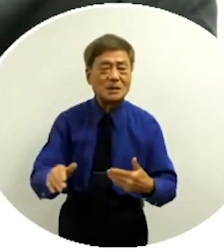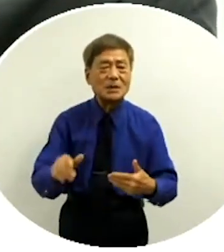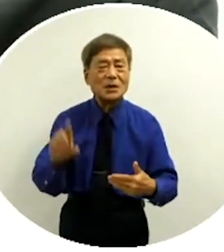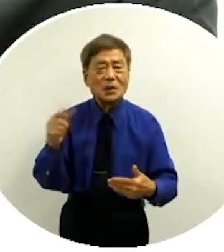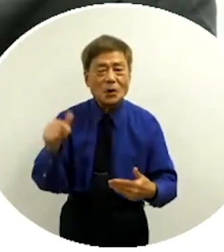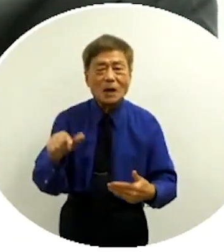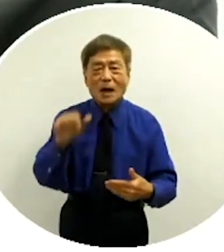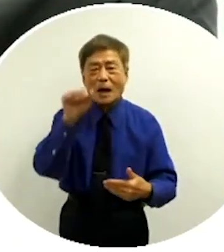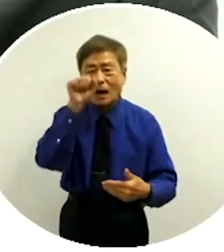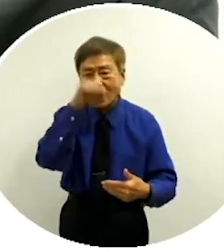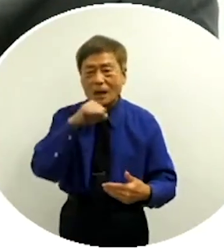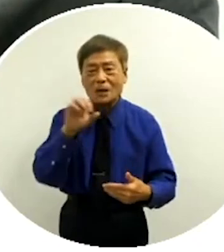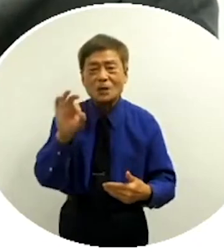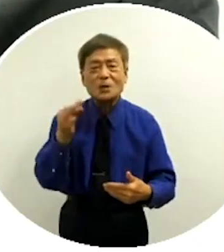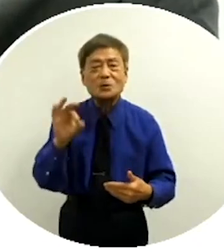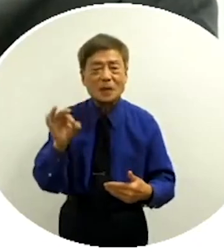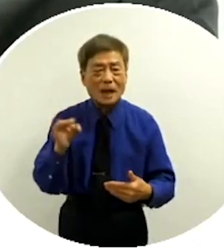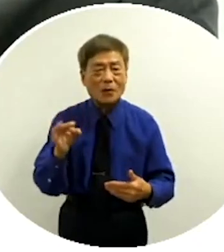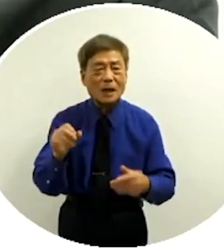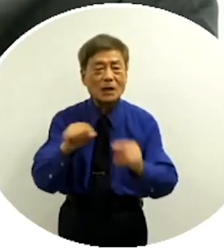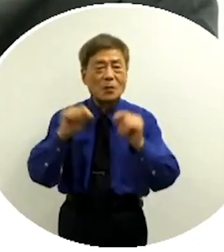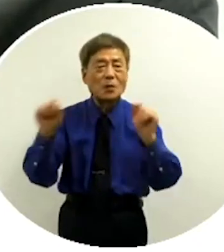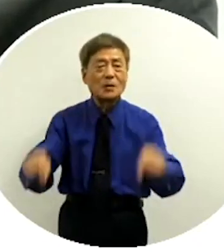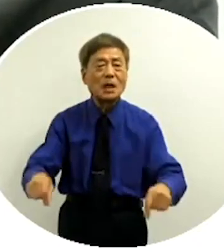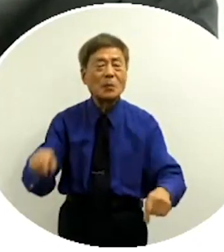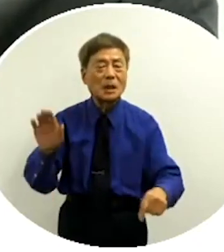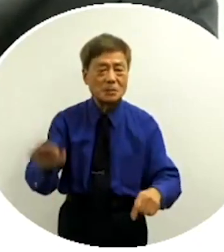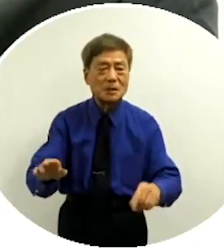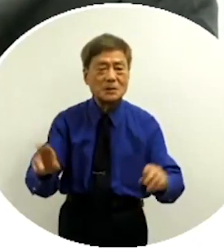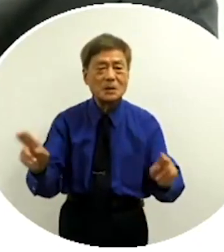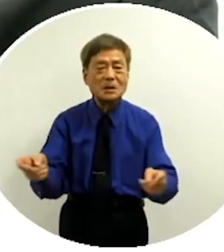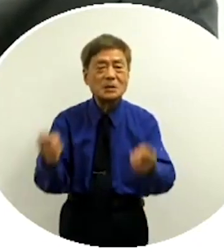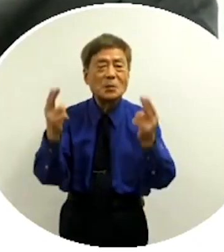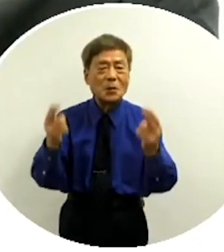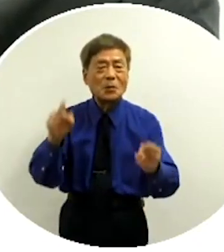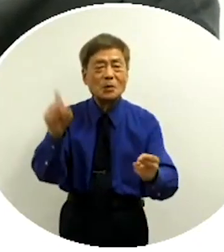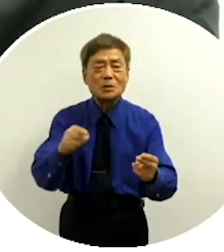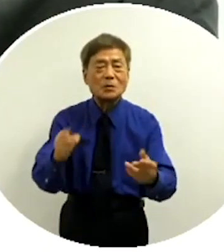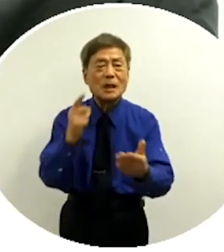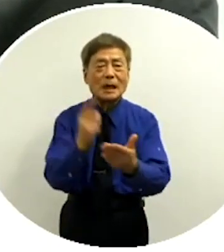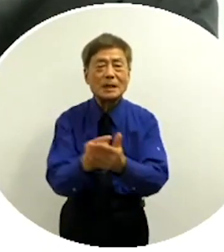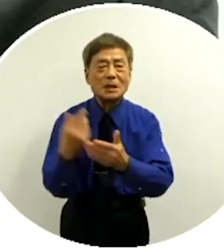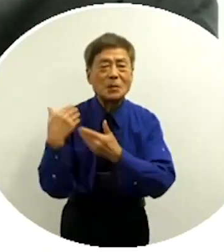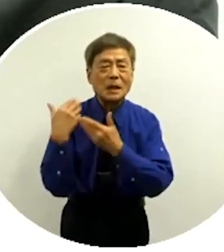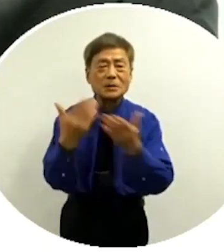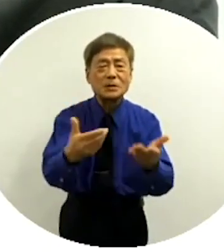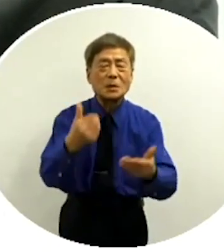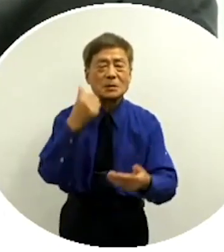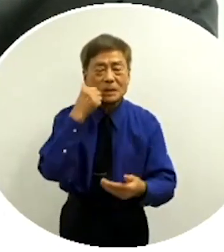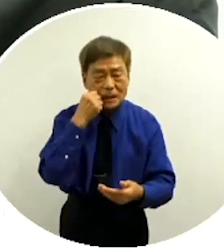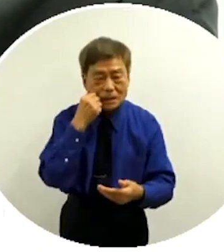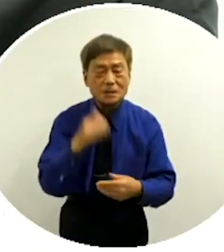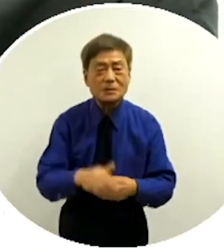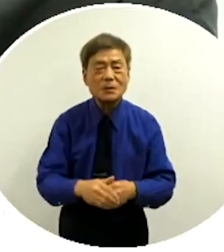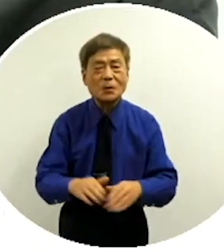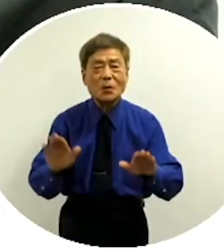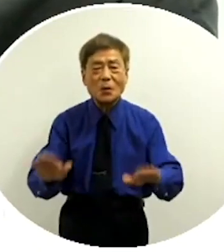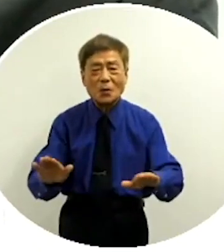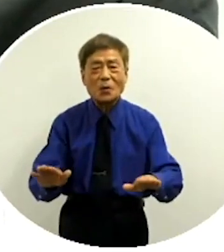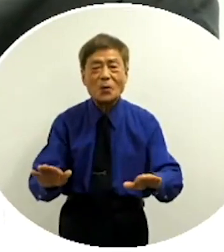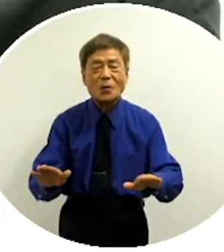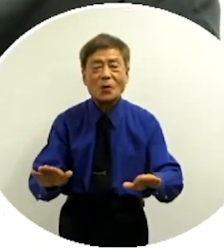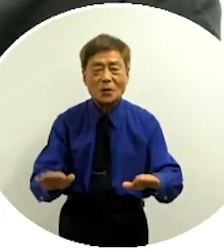ますし専門家だけではうまくいきませんのでいまいちかあさんがおっしゃっていただいたようにですねねまさにこの分野でですね